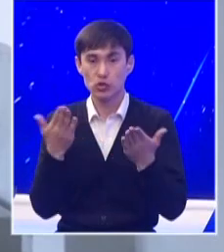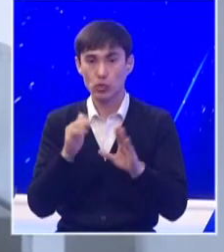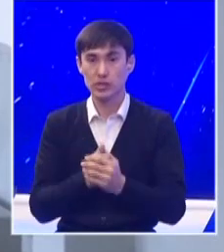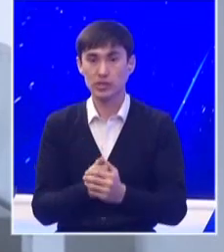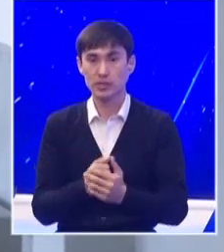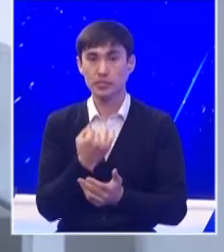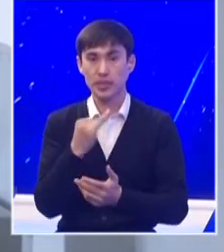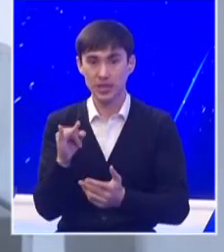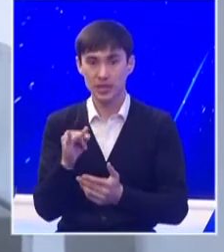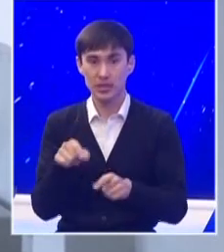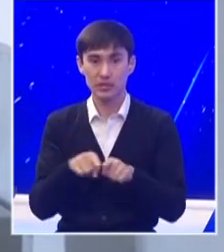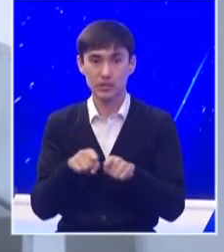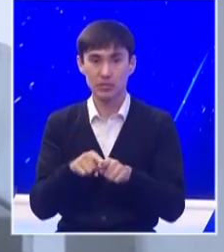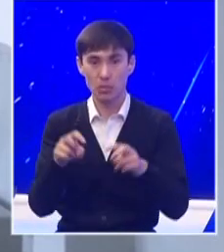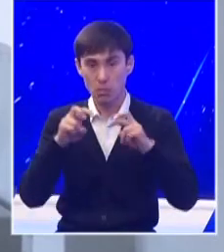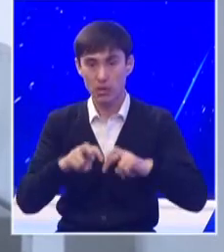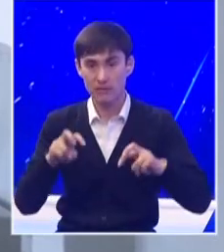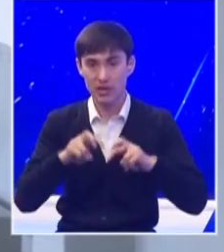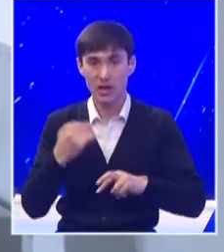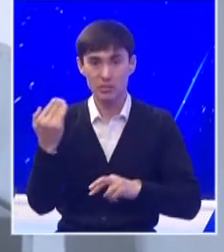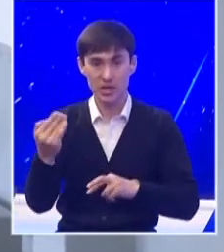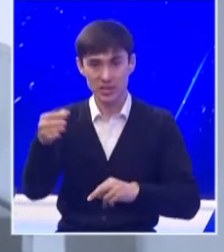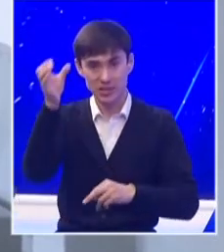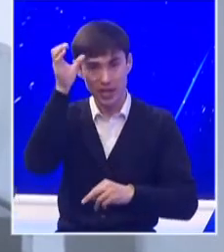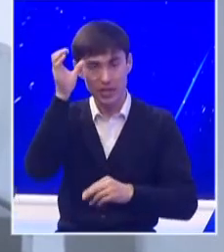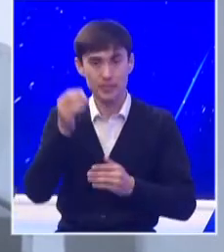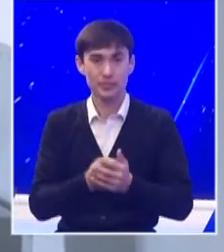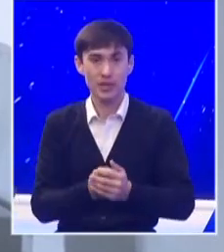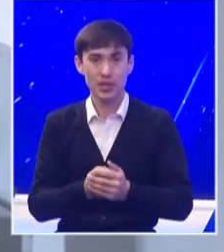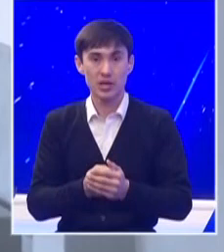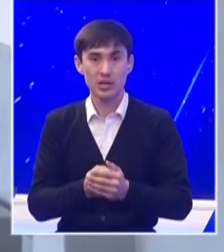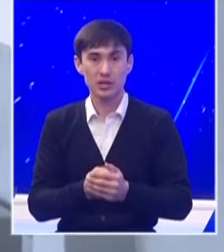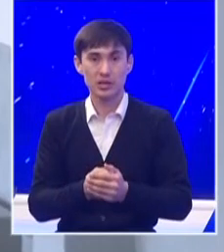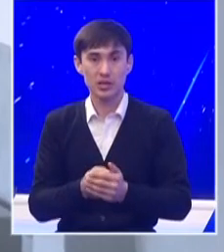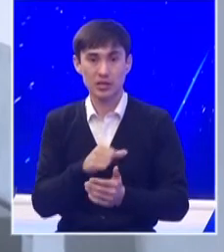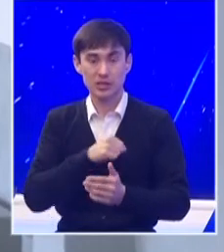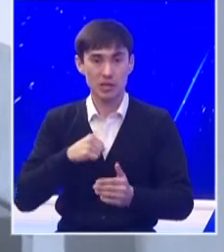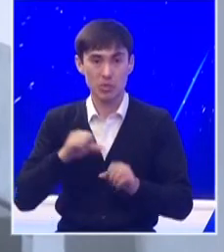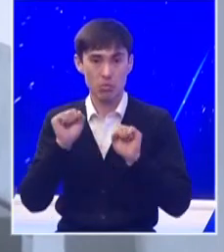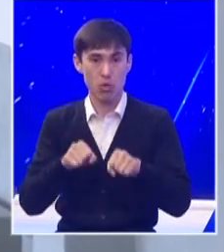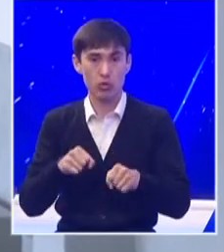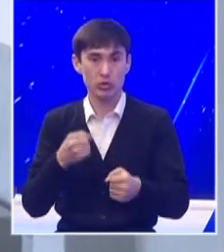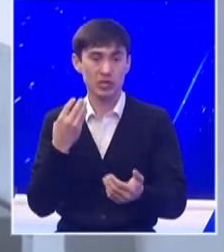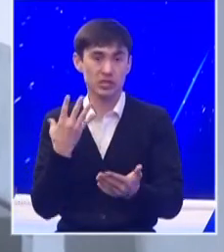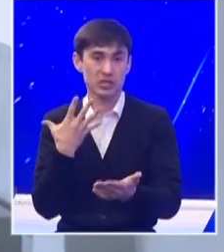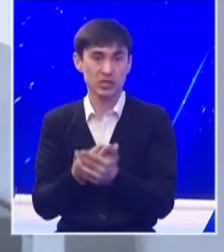видеоситуации. И тем самым мы проверяем их знания, и они сами могут дать себе